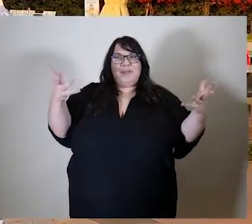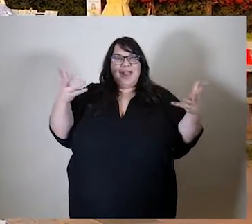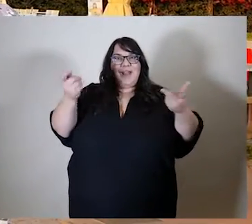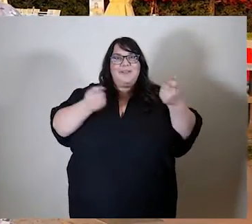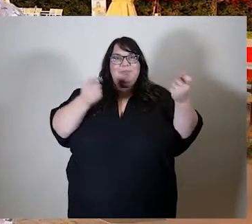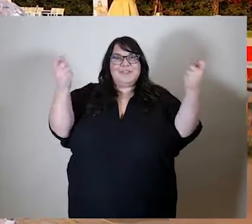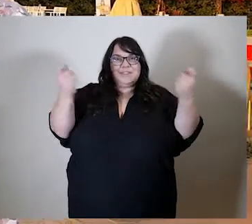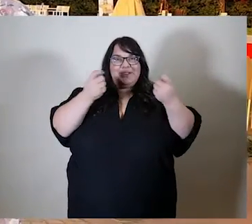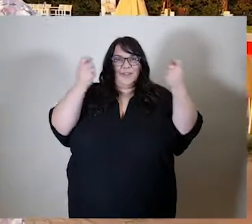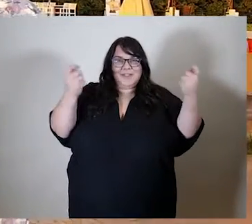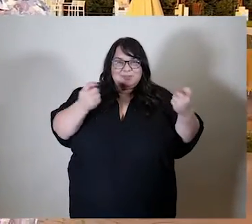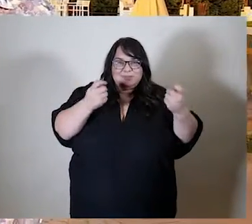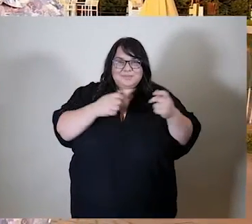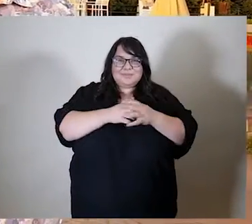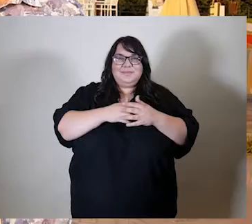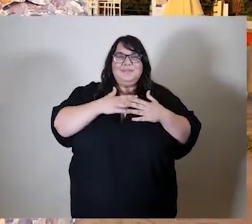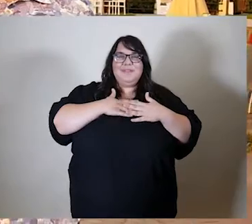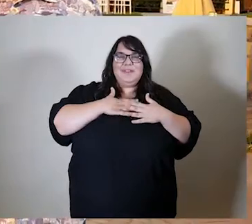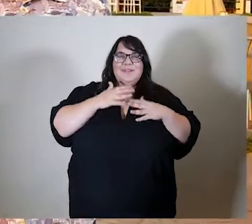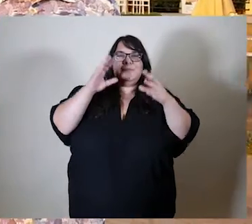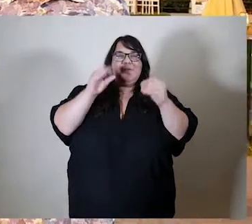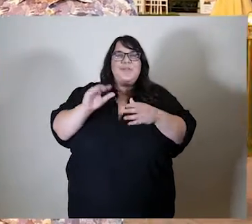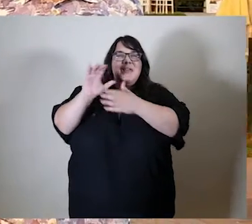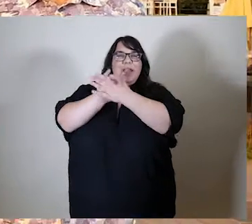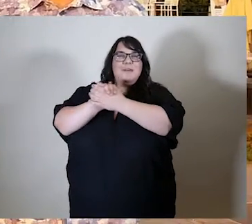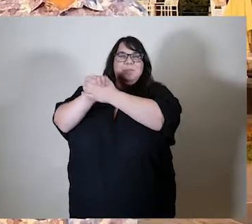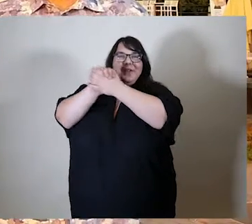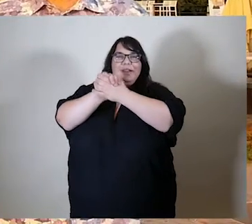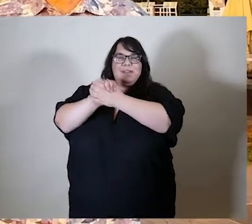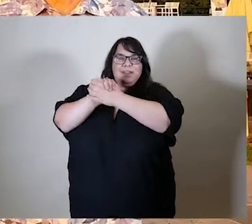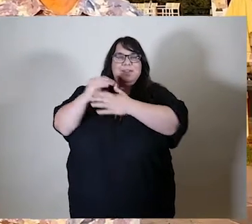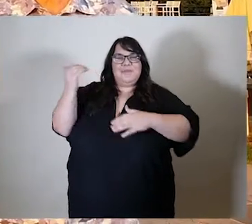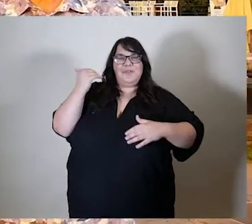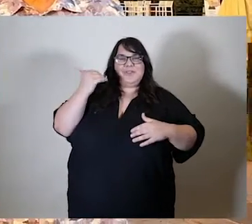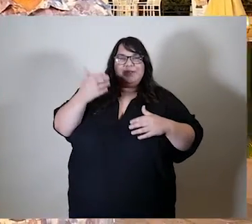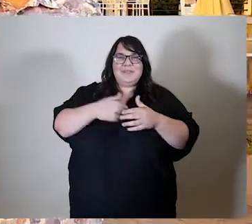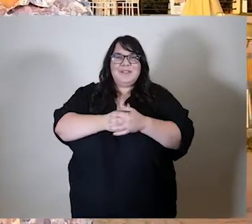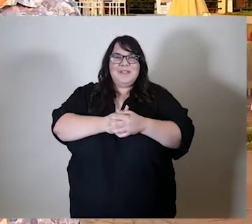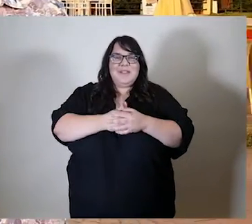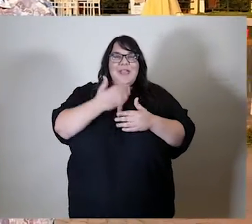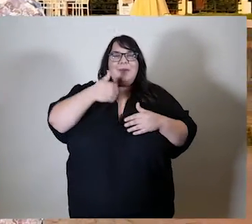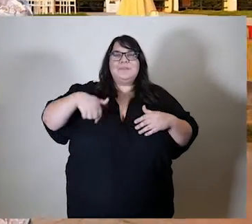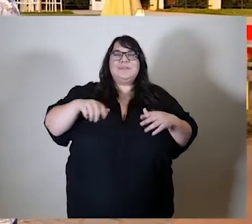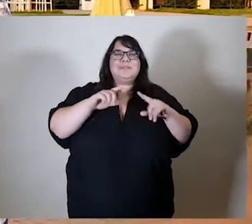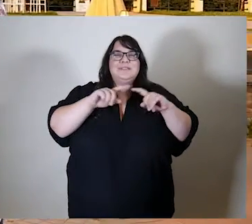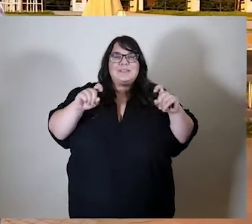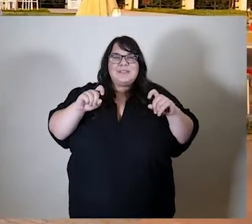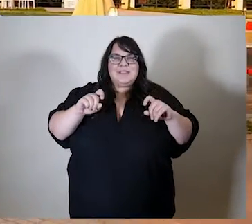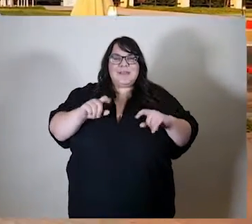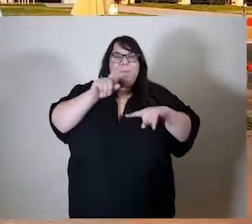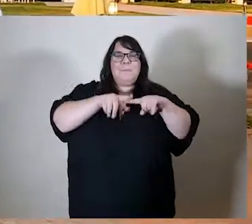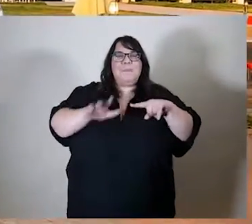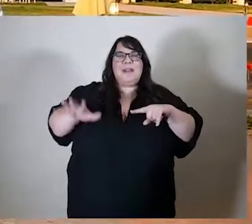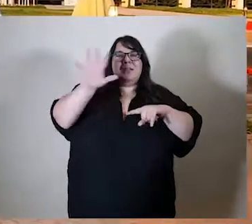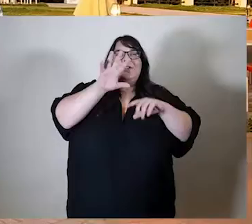της μεγάλης προσπάθειας και ευχαριστούμε την Περιφερειακή Οργάνωση Ατόμων με Ειδικές Ανάγκες για την πρόσκληση.